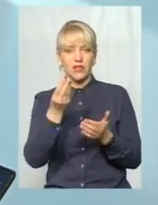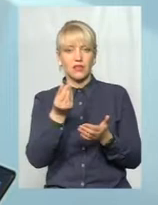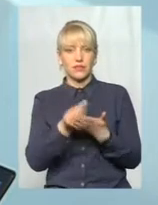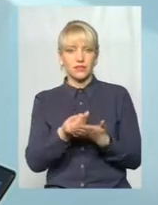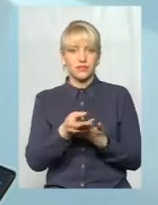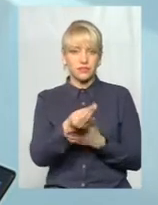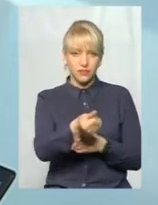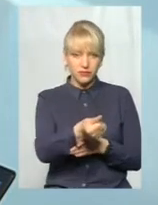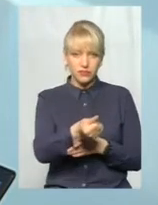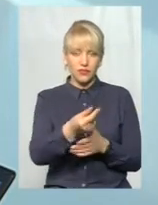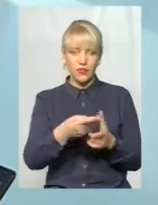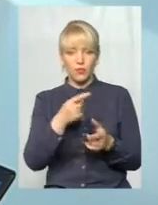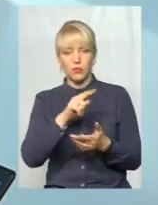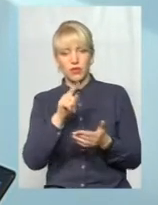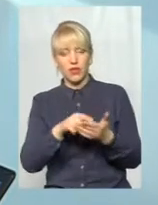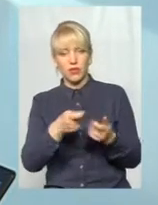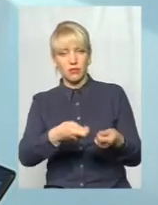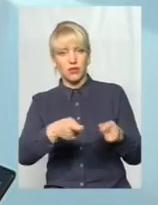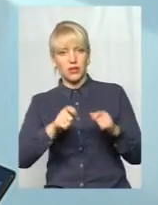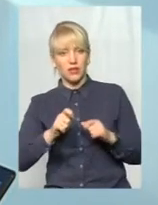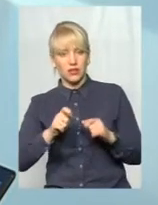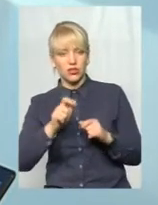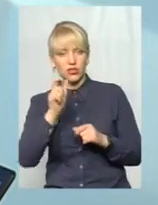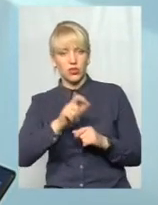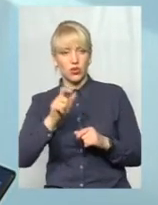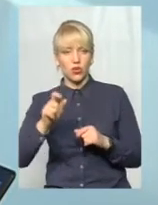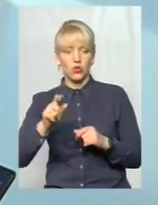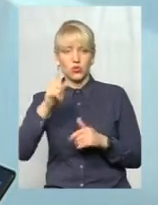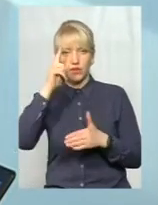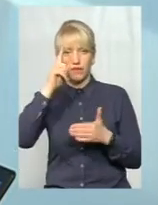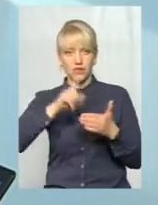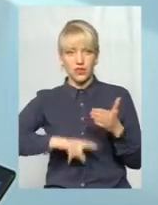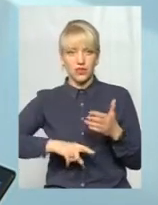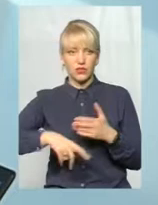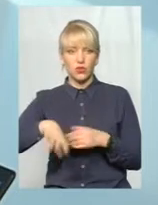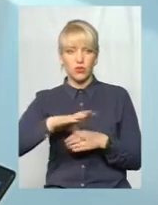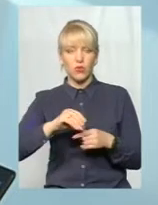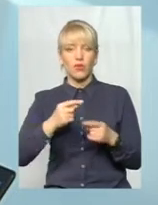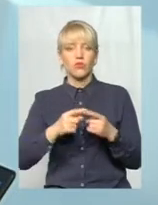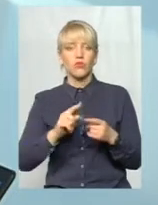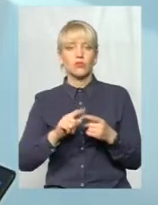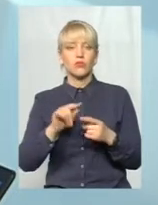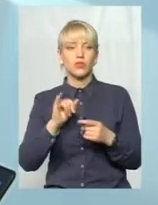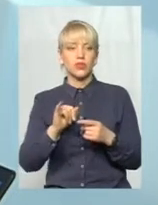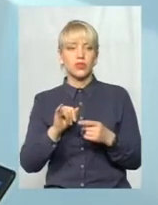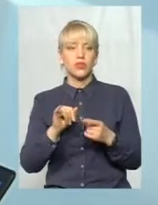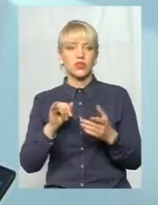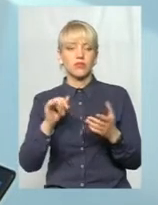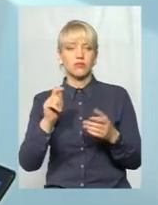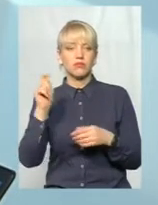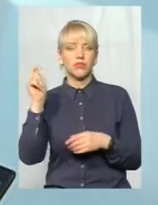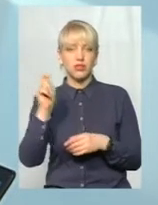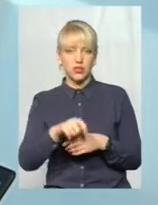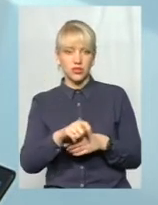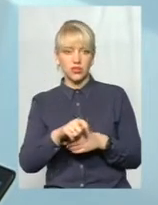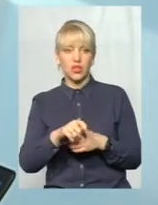або питання передачі, або ще щось, люди починають дійсно вірити цьому всьому і на цьому форматі, як то кажеться, приїжджають і